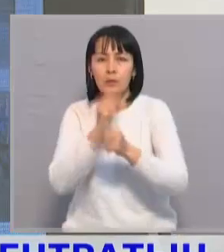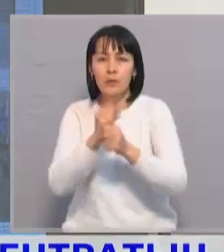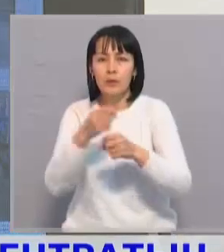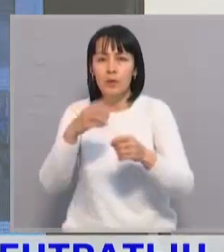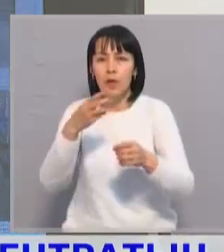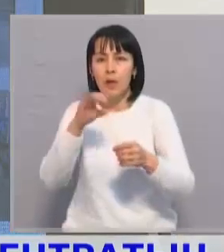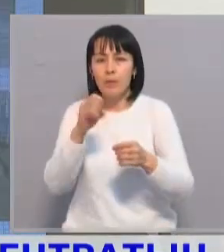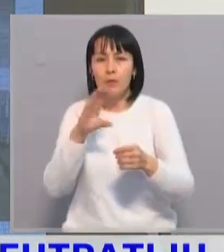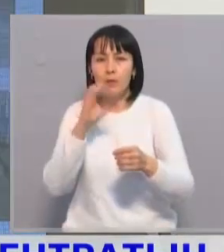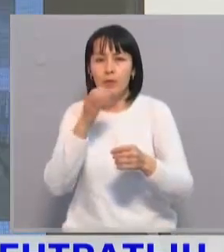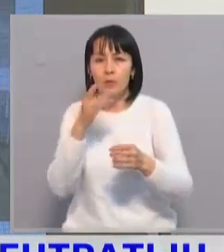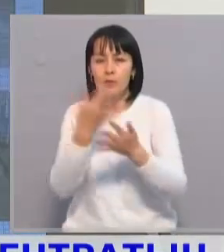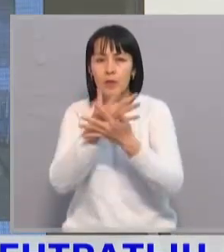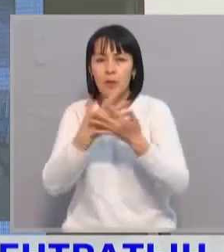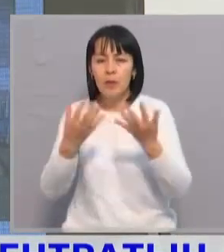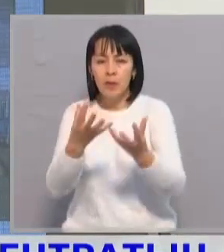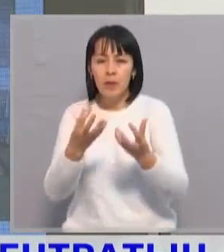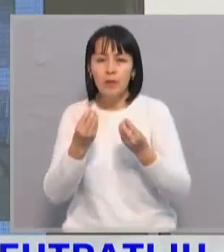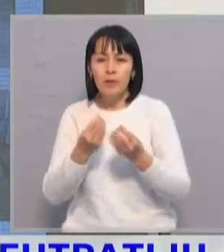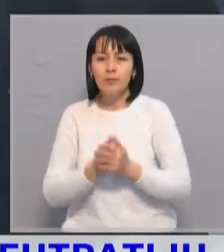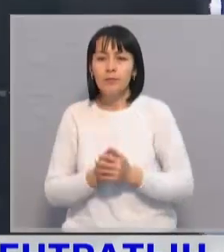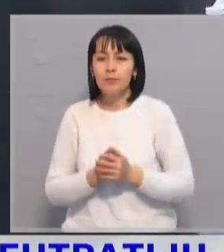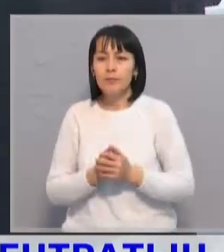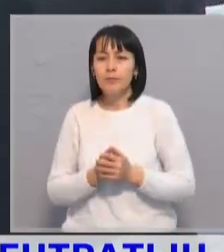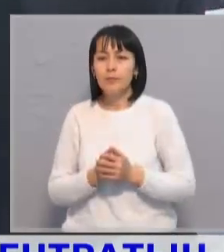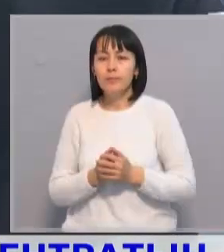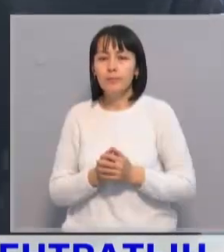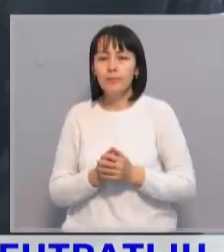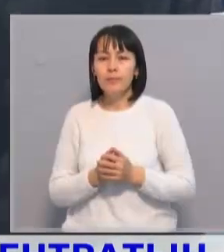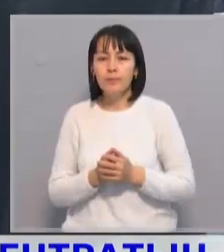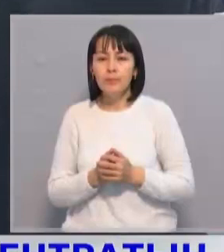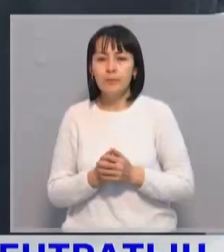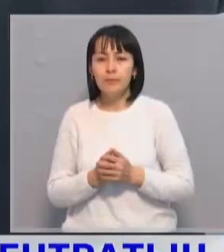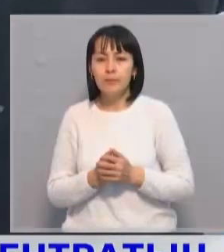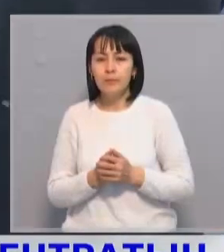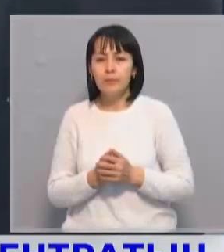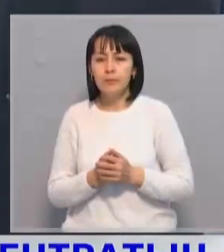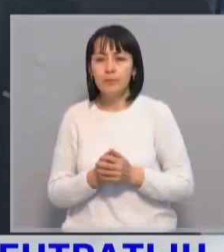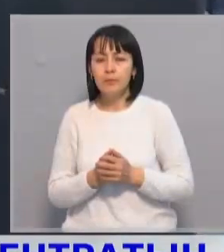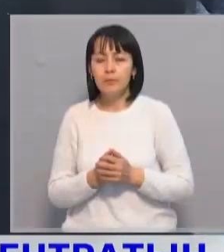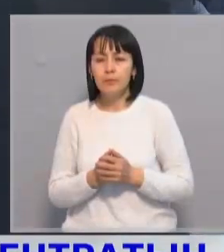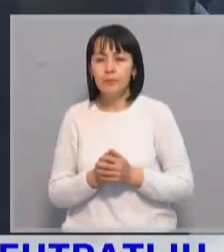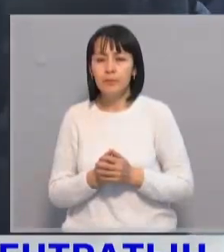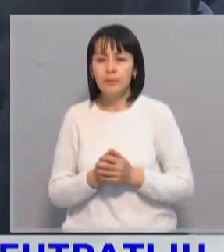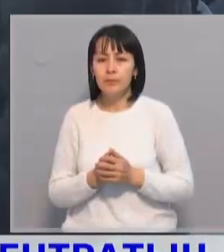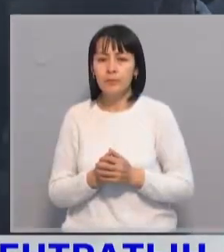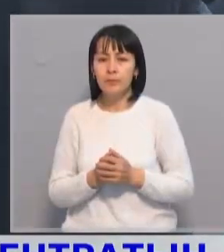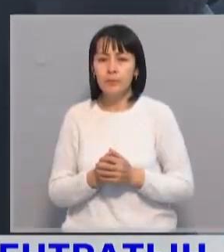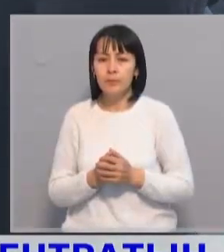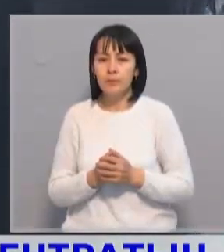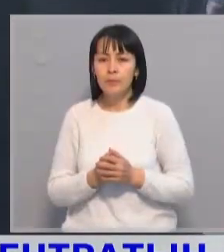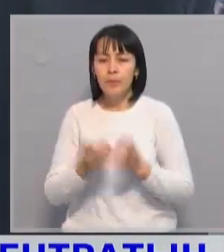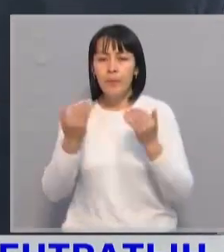Одан мыс, күміс концентраттары алынуда. Данный момент завод первая стадия была